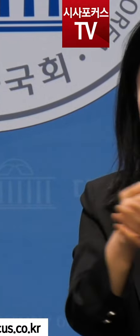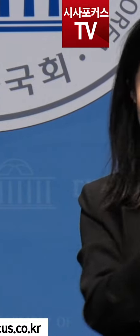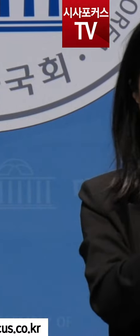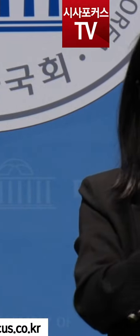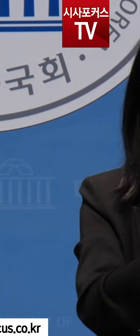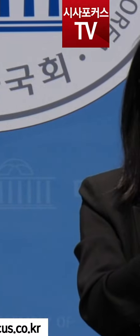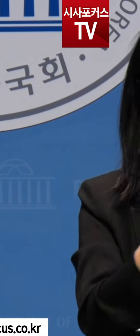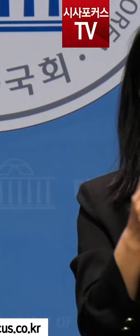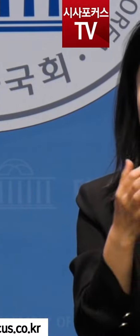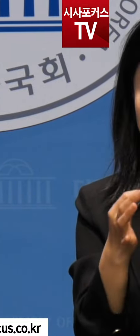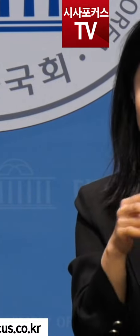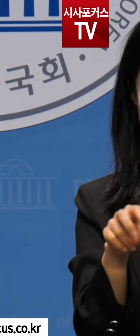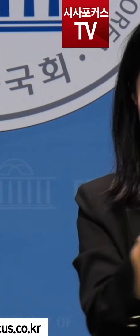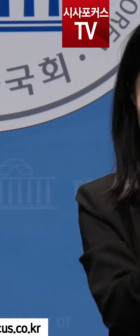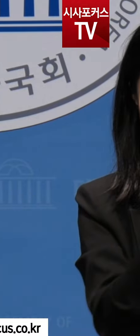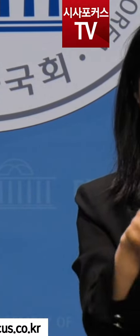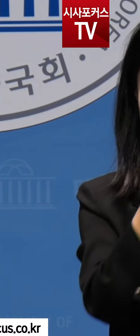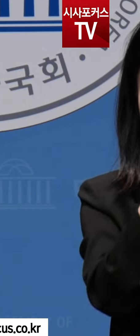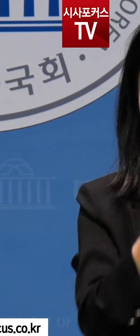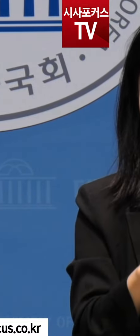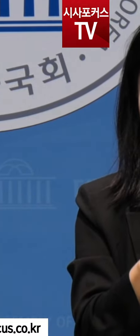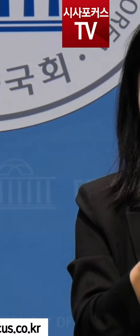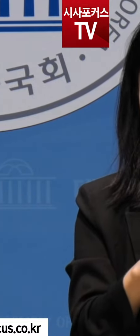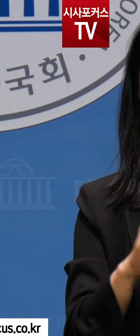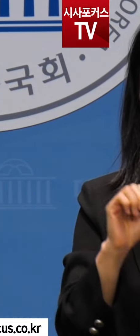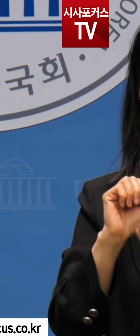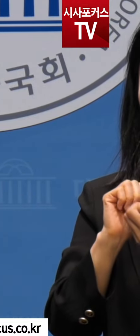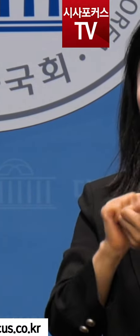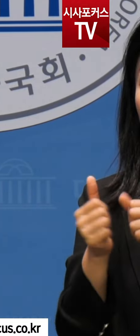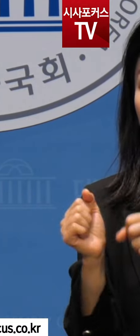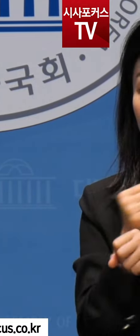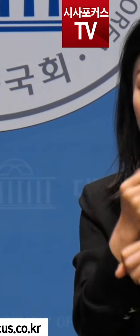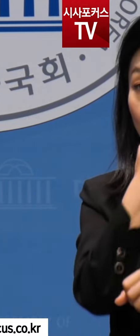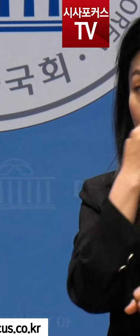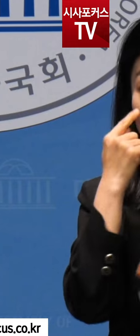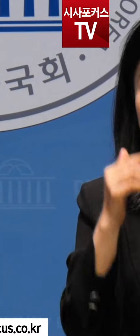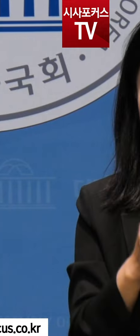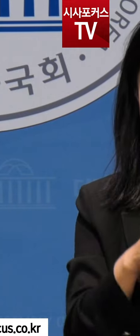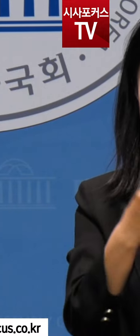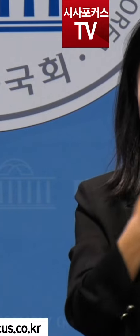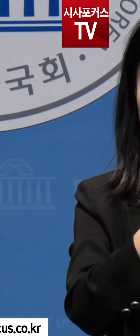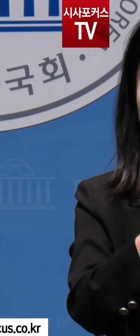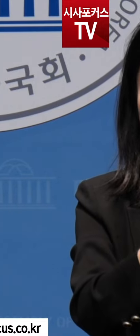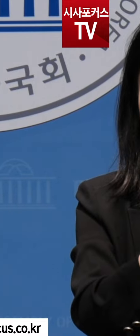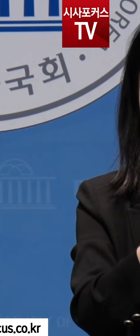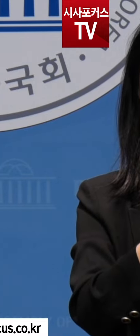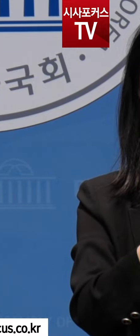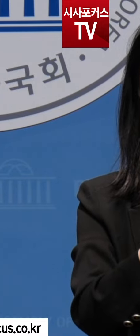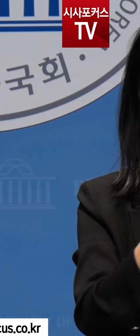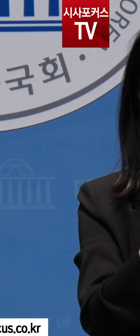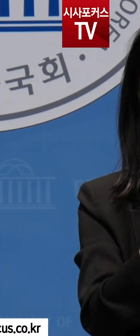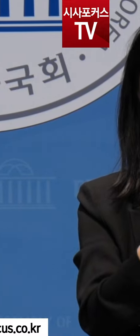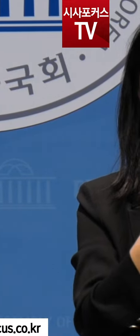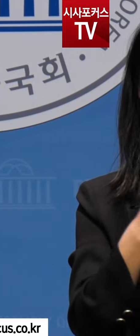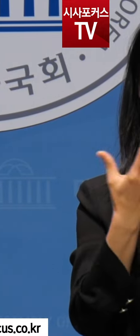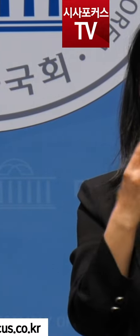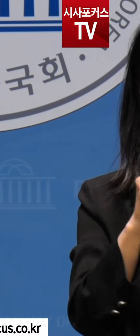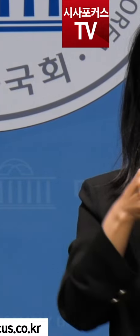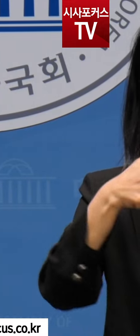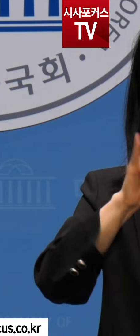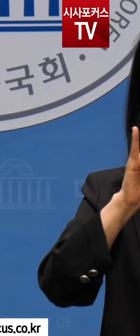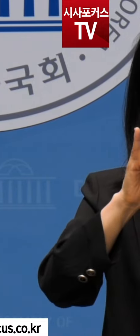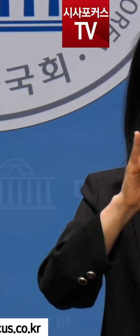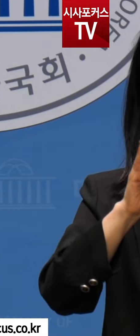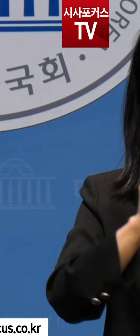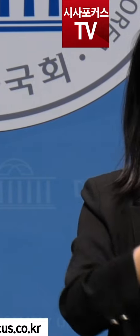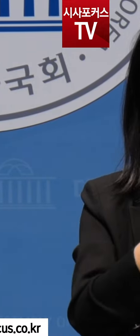씨 문자메시지를 통해 확인되었습니다. 3,300에 8만 개 때려달라 해주셈. 이